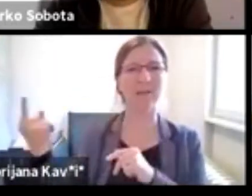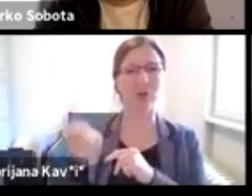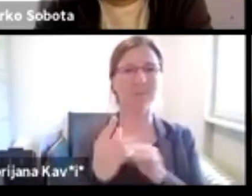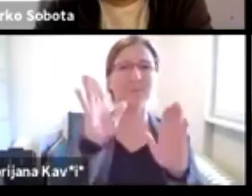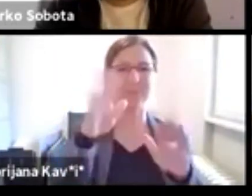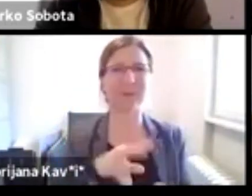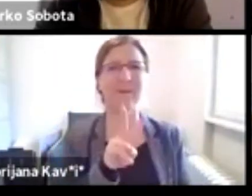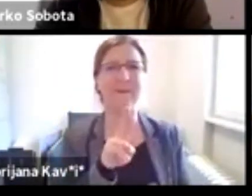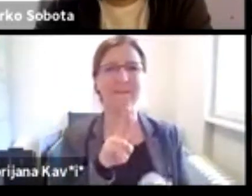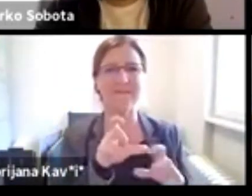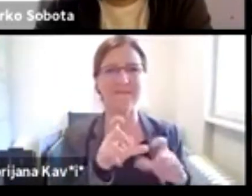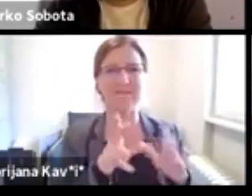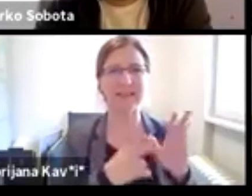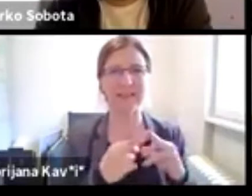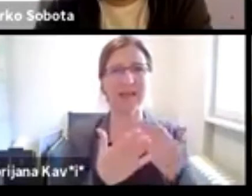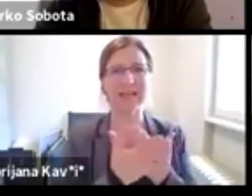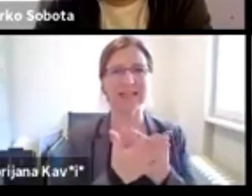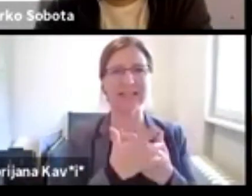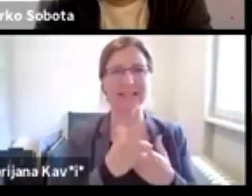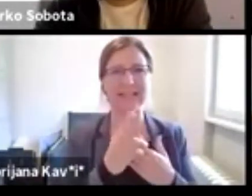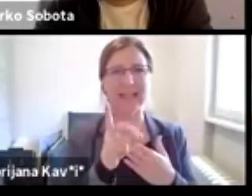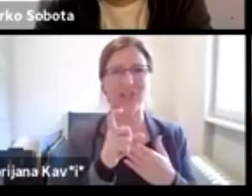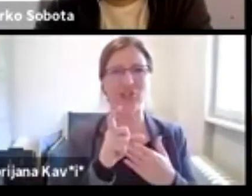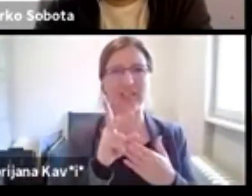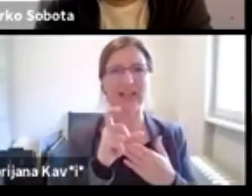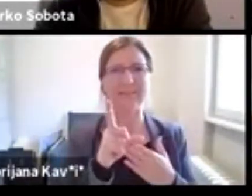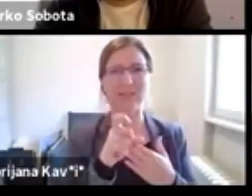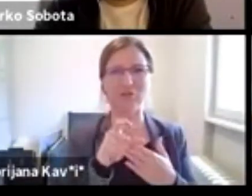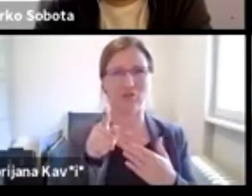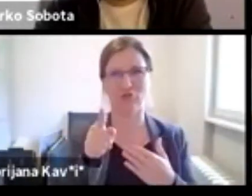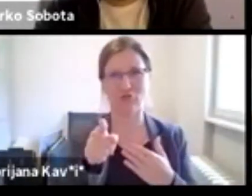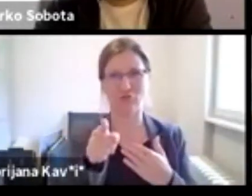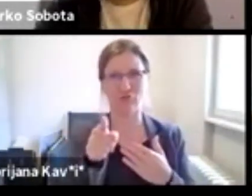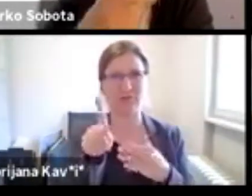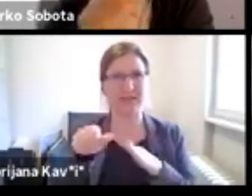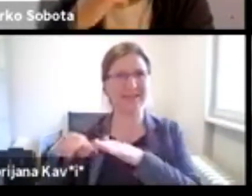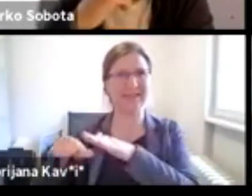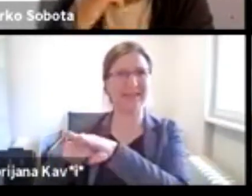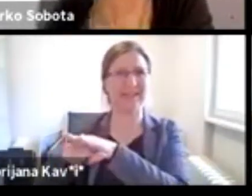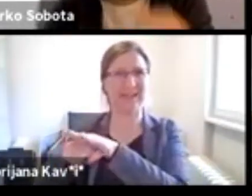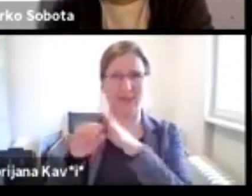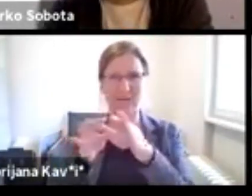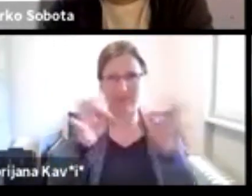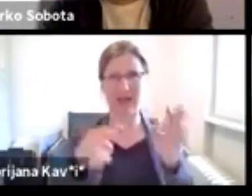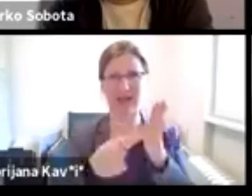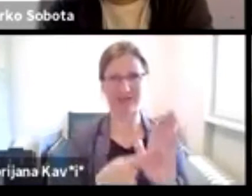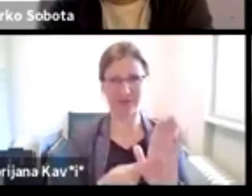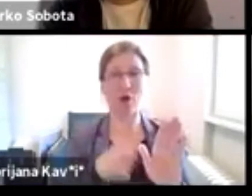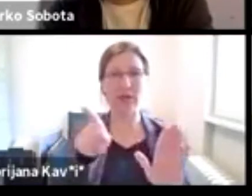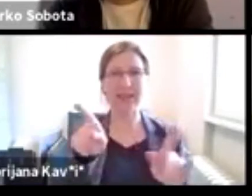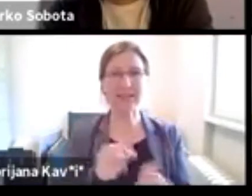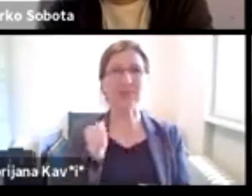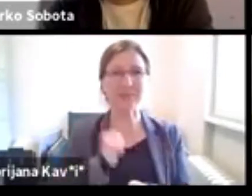se Mija pojavi, nego se samo tako rečenični sklop posložio. Čeka da nas vrijedno informira o osobama s